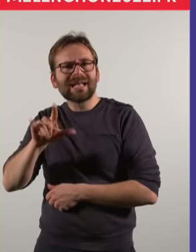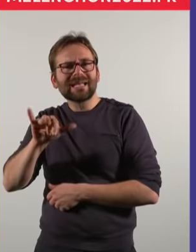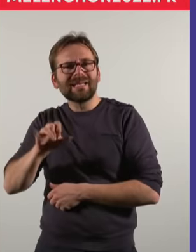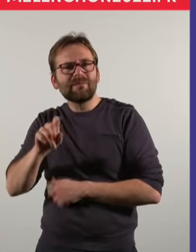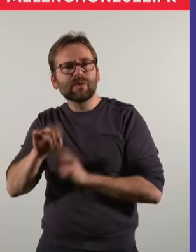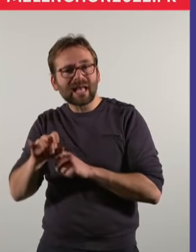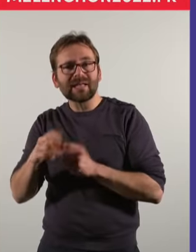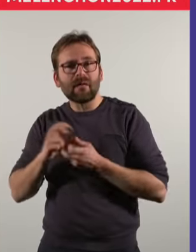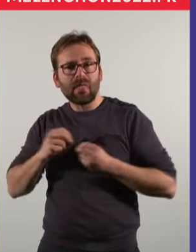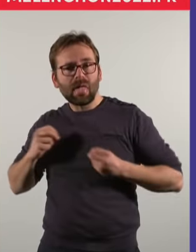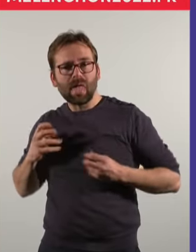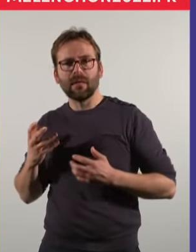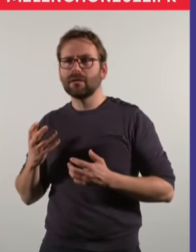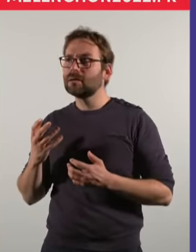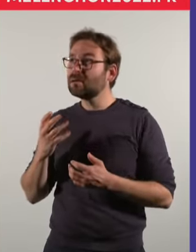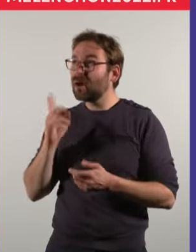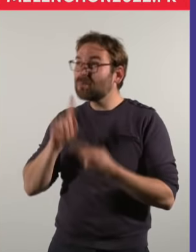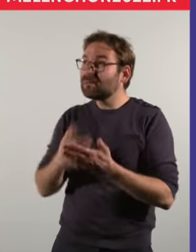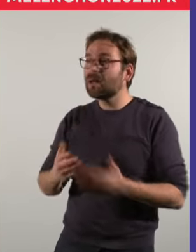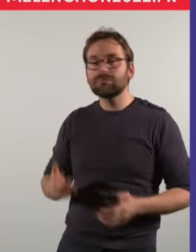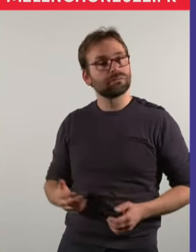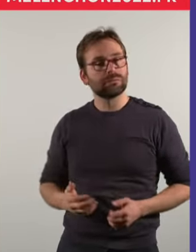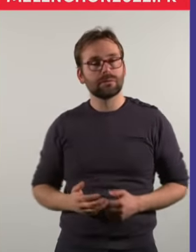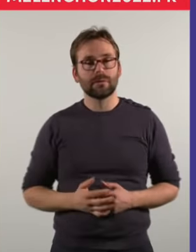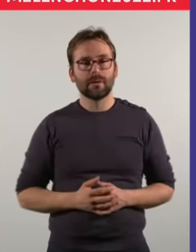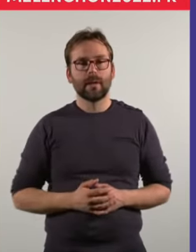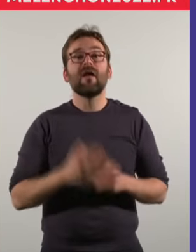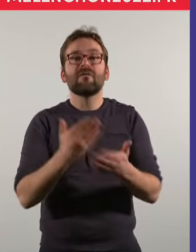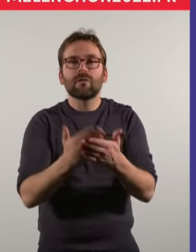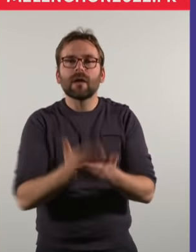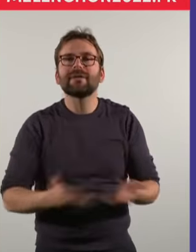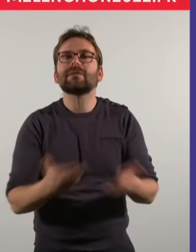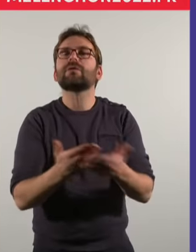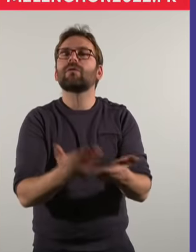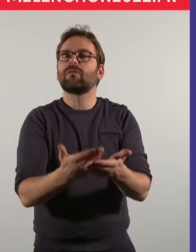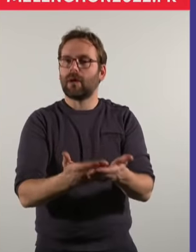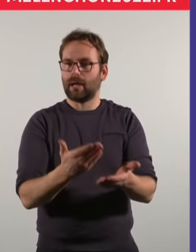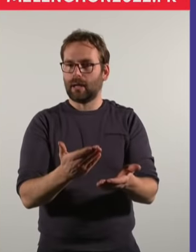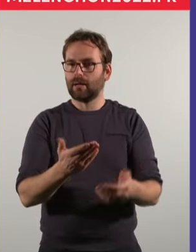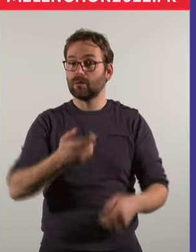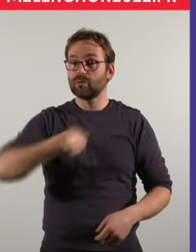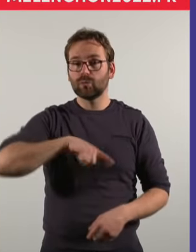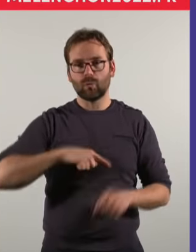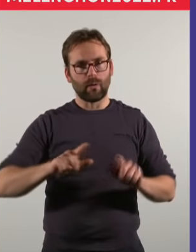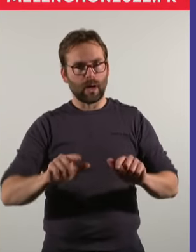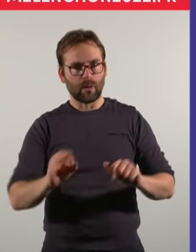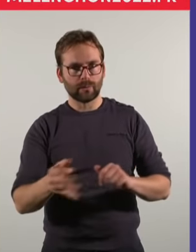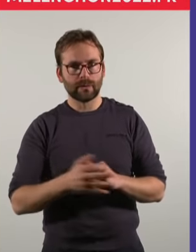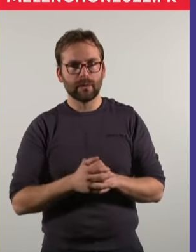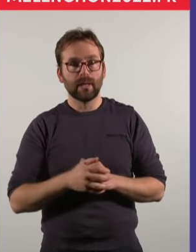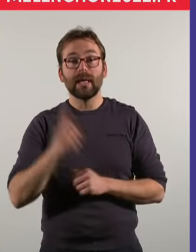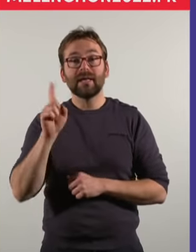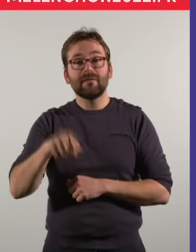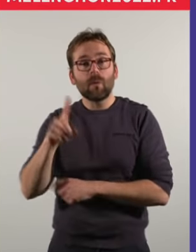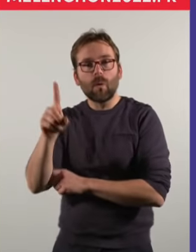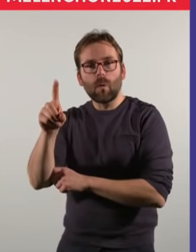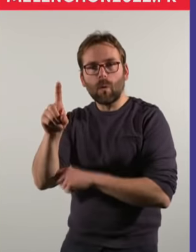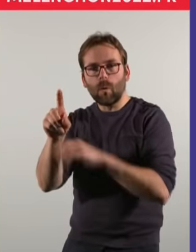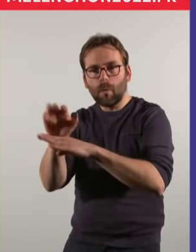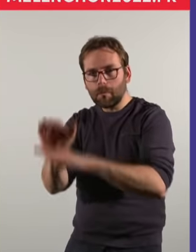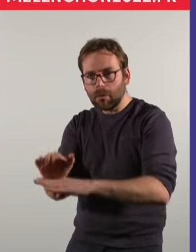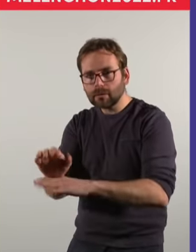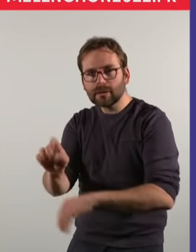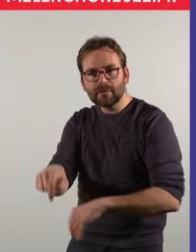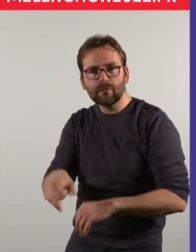décomposer du diglyphosate. Voilà. Voilà la situation dans laquelle nous sommes. Vous devez protéger l'eau.